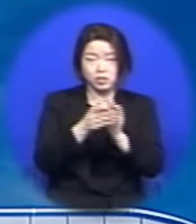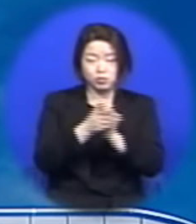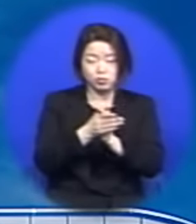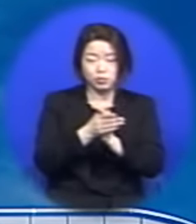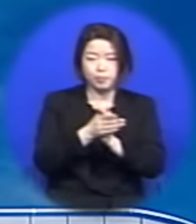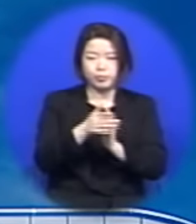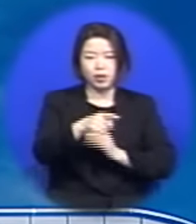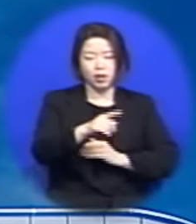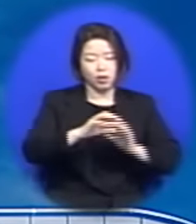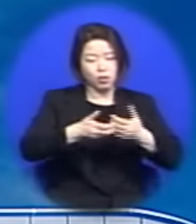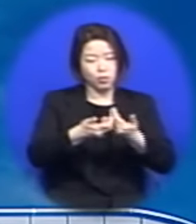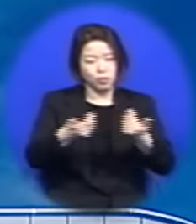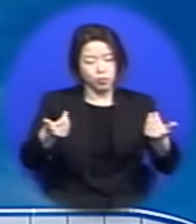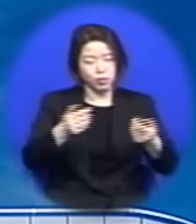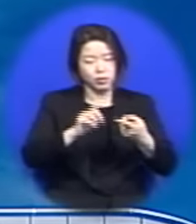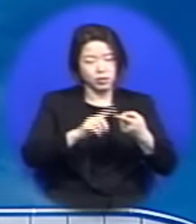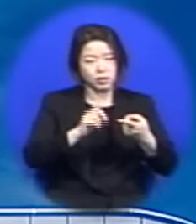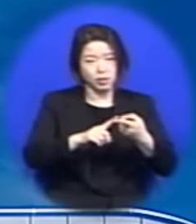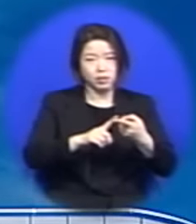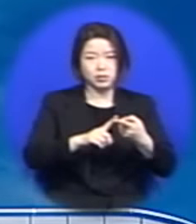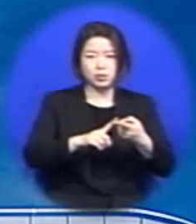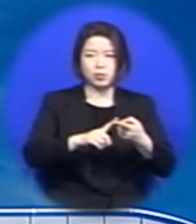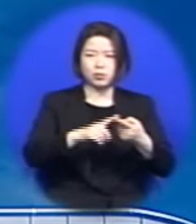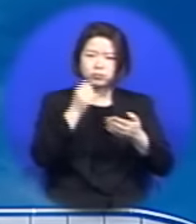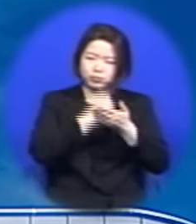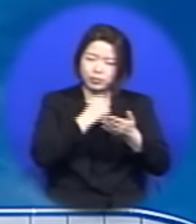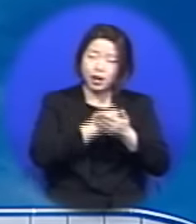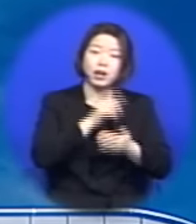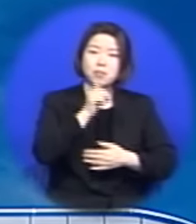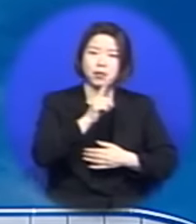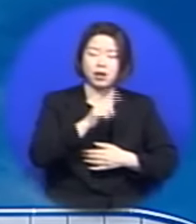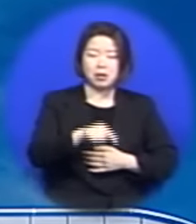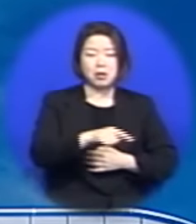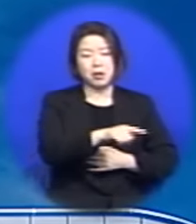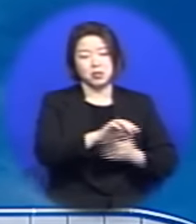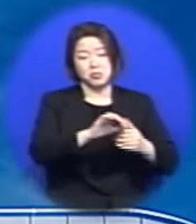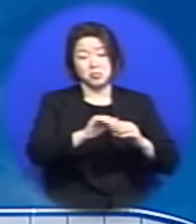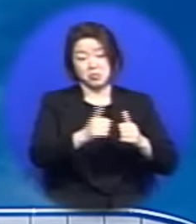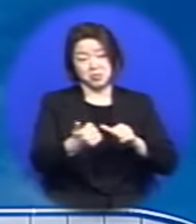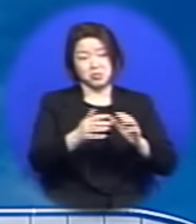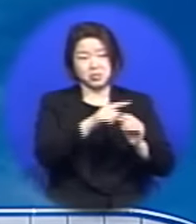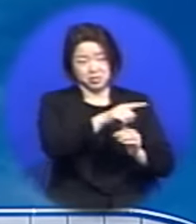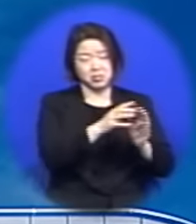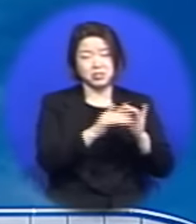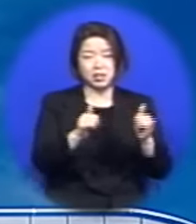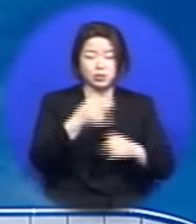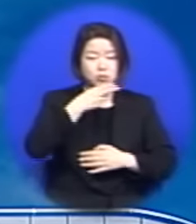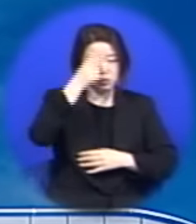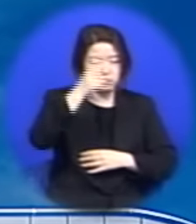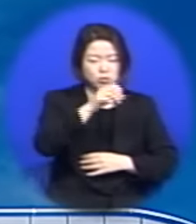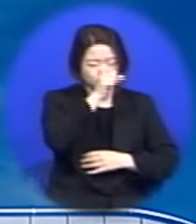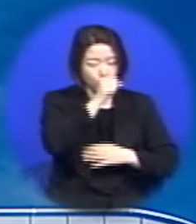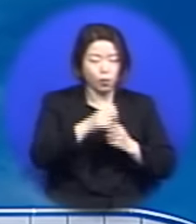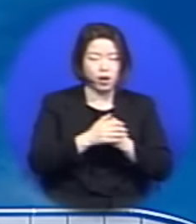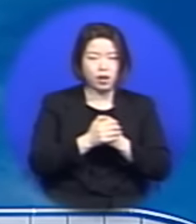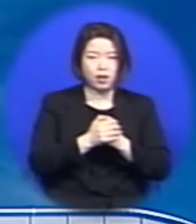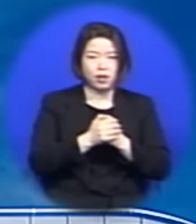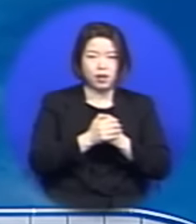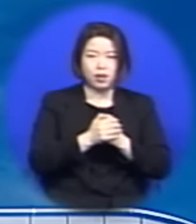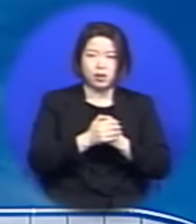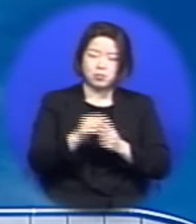고인에 대해서 고인이 뭐 술을 너무 좋아했다던 뭐 그러면서도 아주 민망한 이야기를